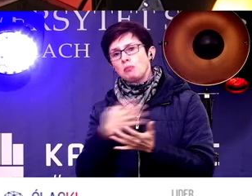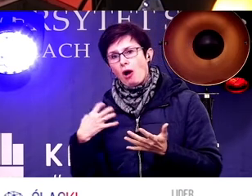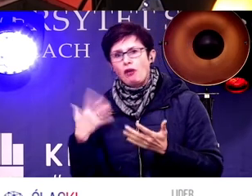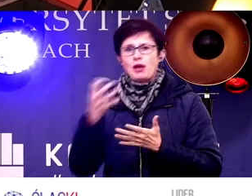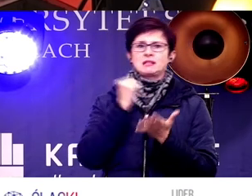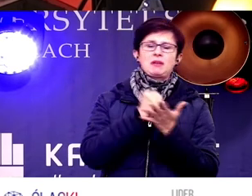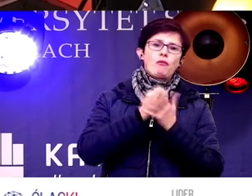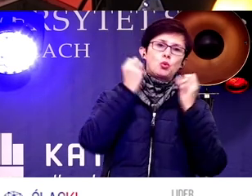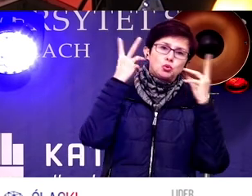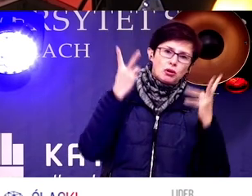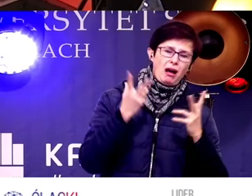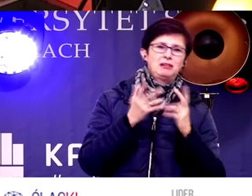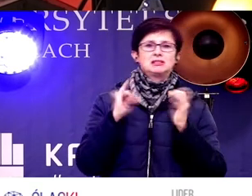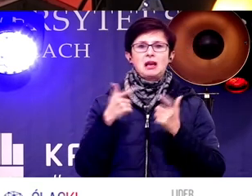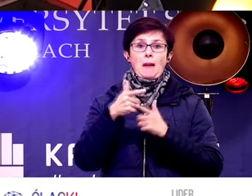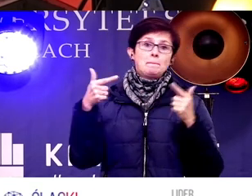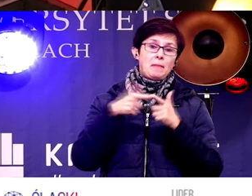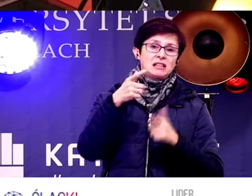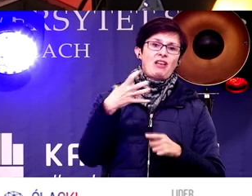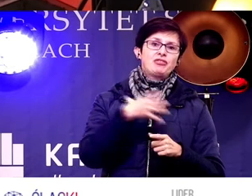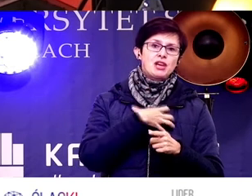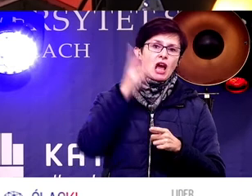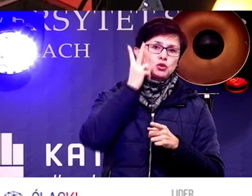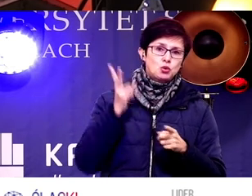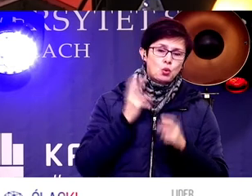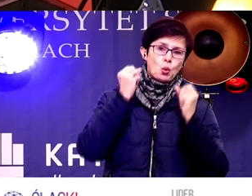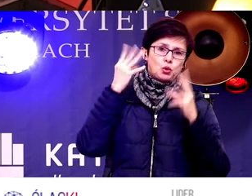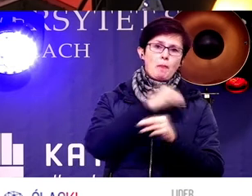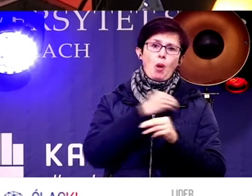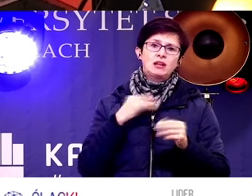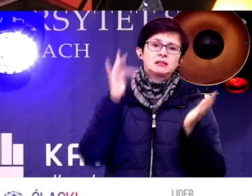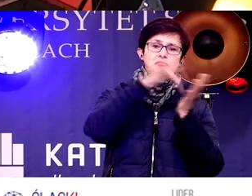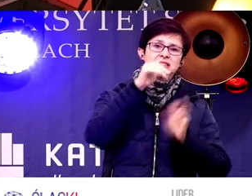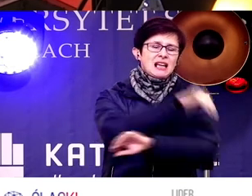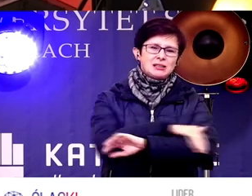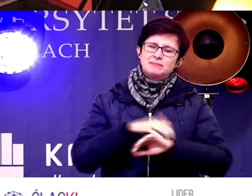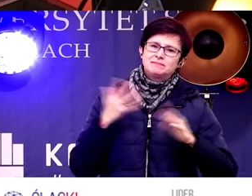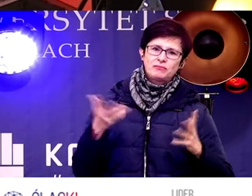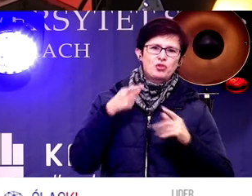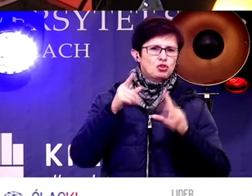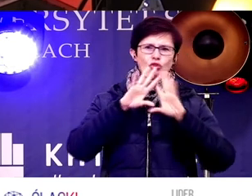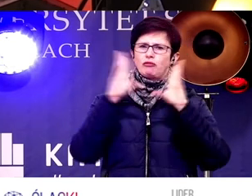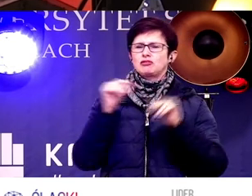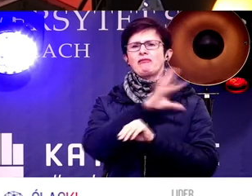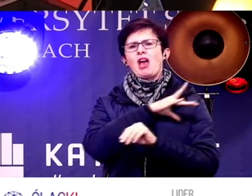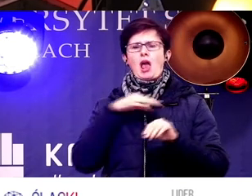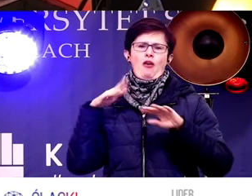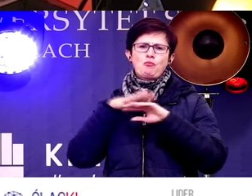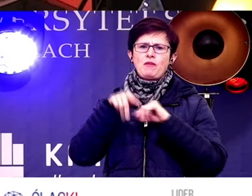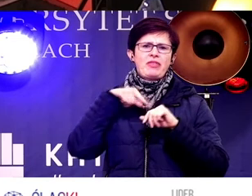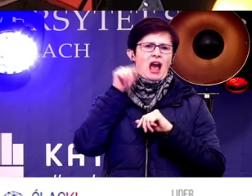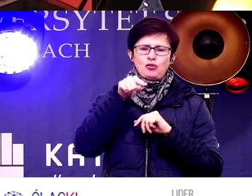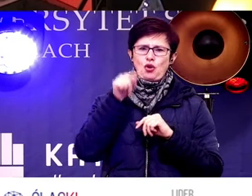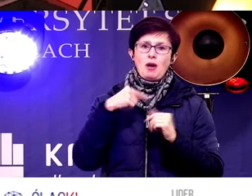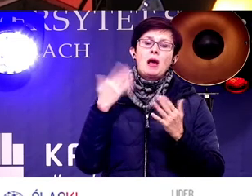bardziej kulturą. Może się bardziej na dyrektora Instytutu nadaje kultury polskiej, prawda? Więc to jest bardzo wiele czynników. My możemy dawać